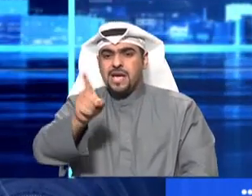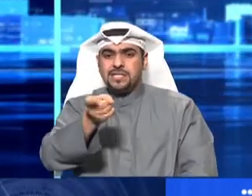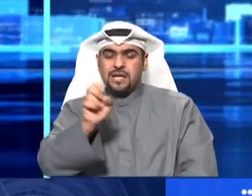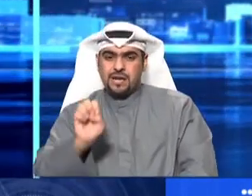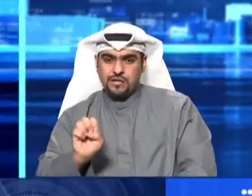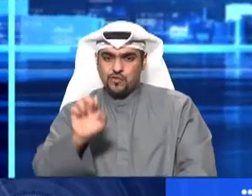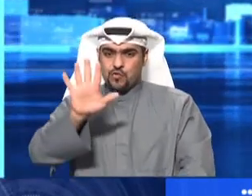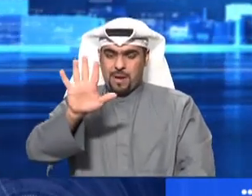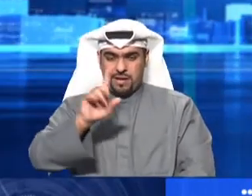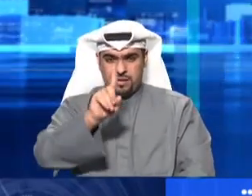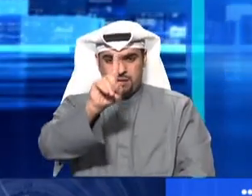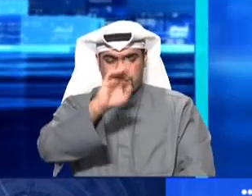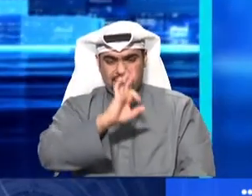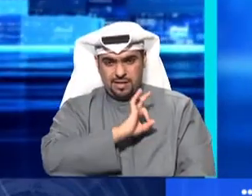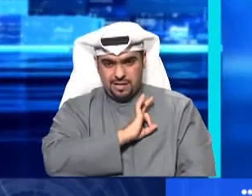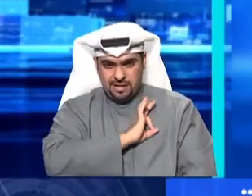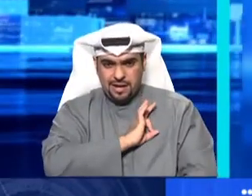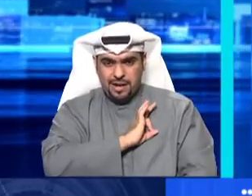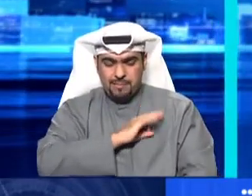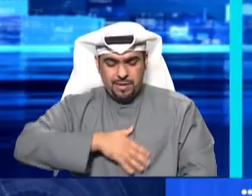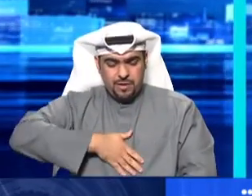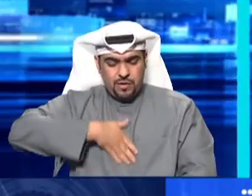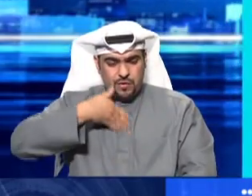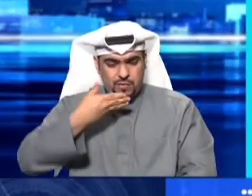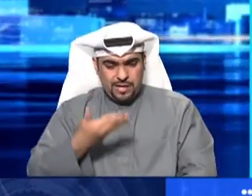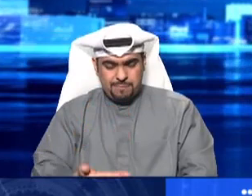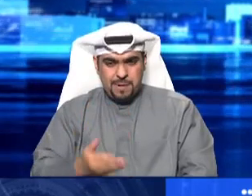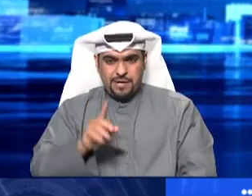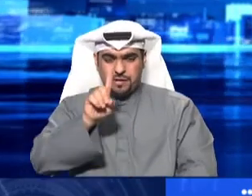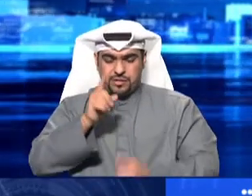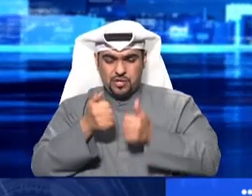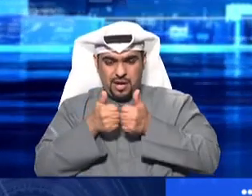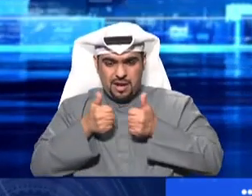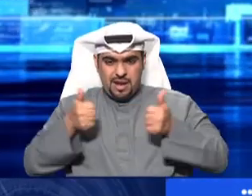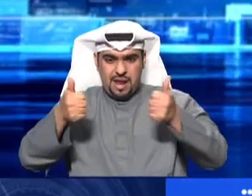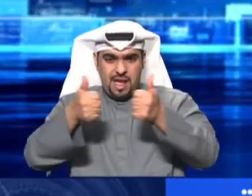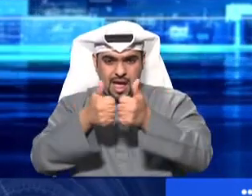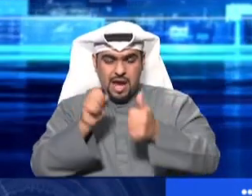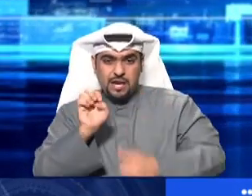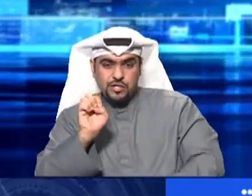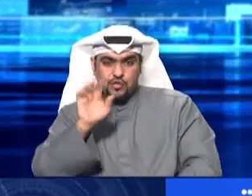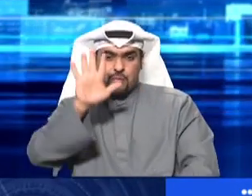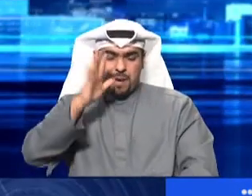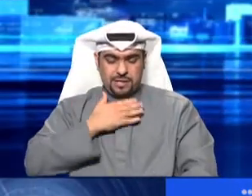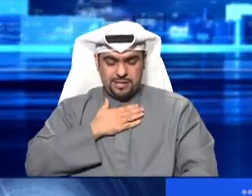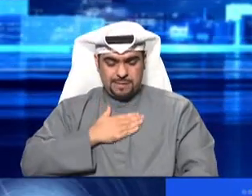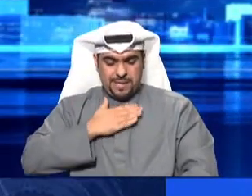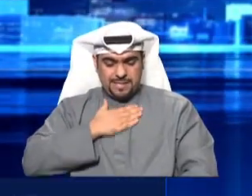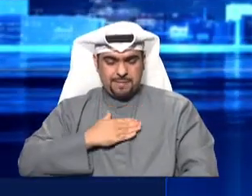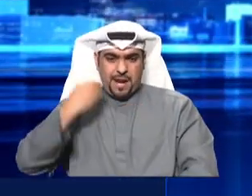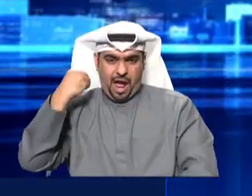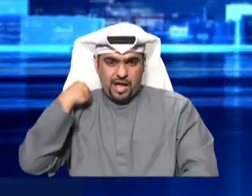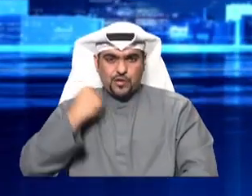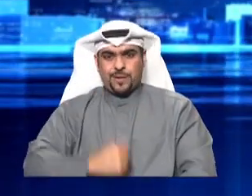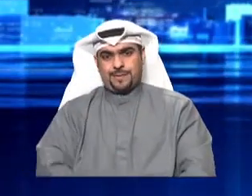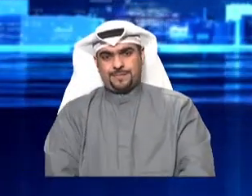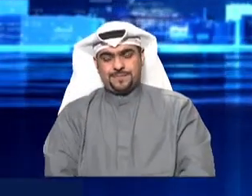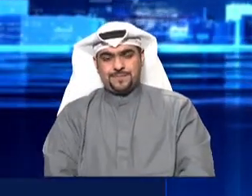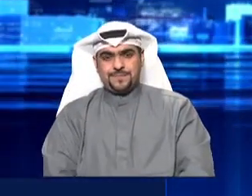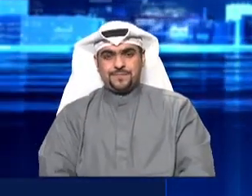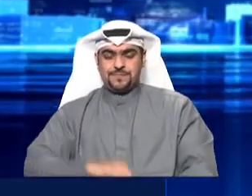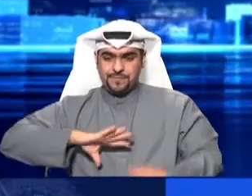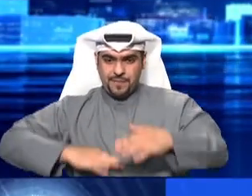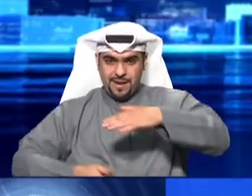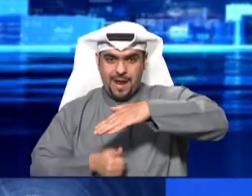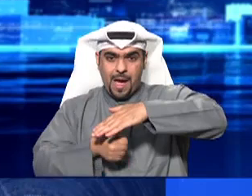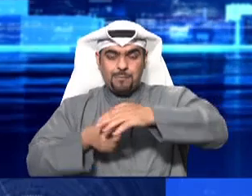الله ثراه، متمنيا لسموه حفظه الله ولأسرة الفقيد جميل الصبر وحسن العزاء. هذا وقد بعث